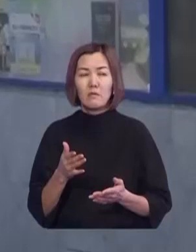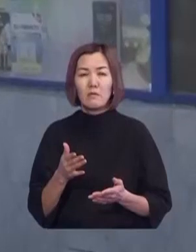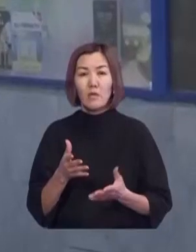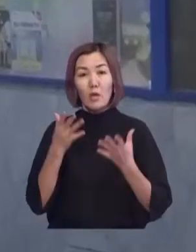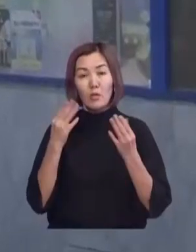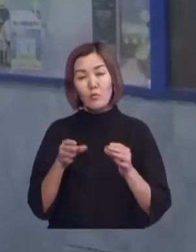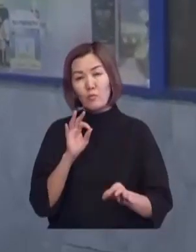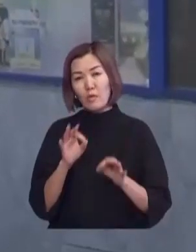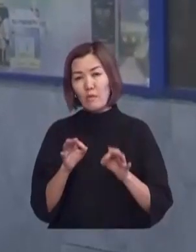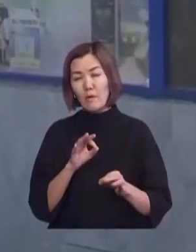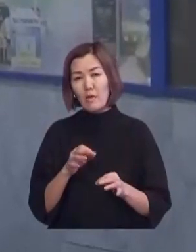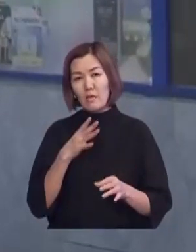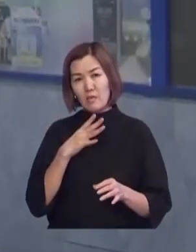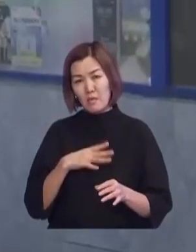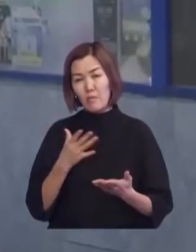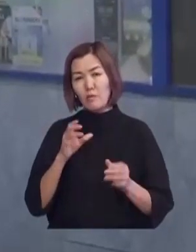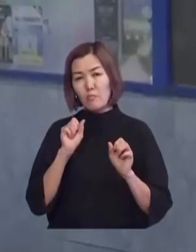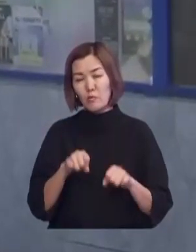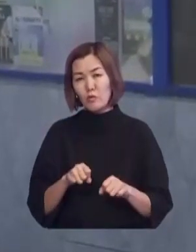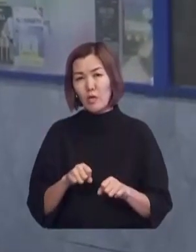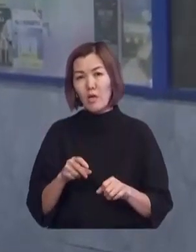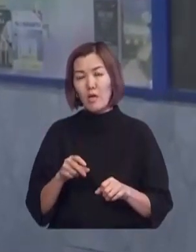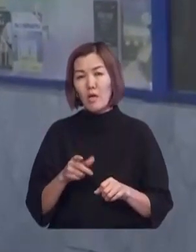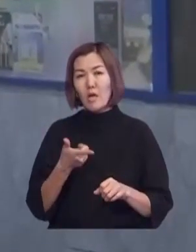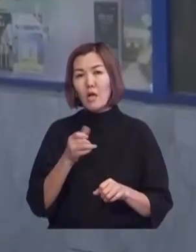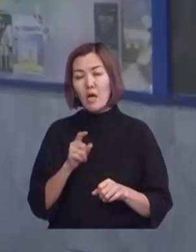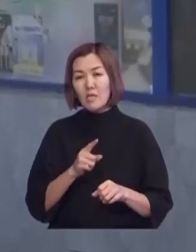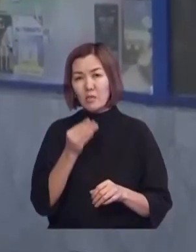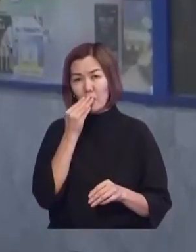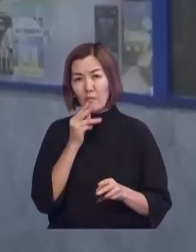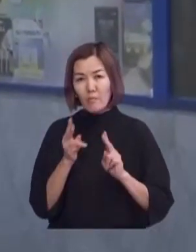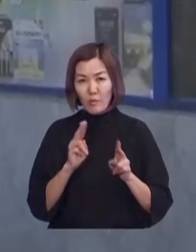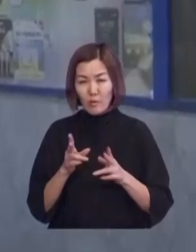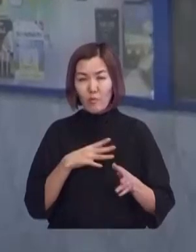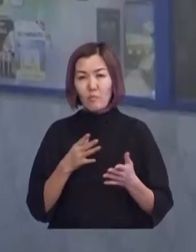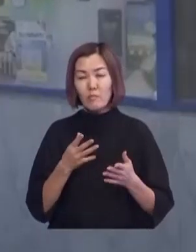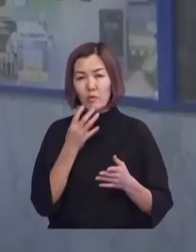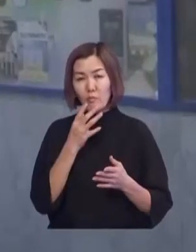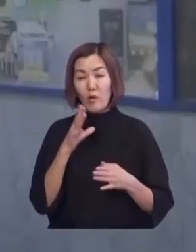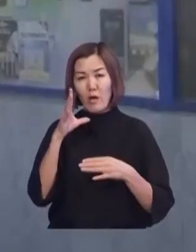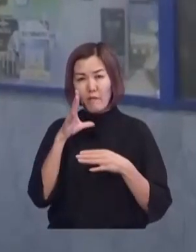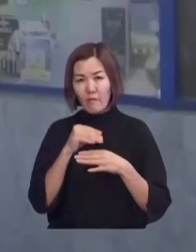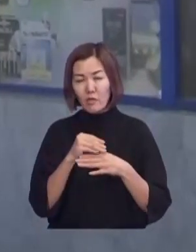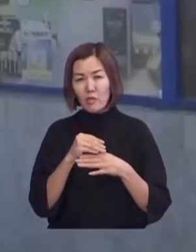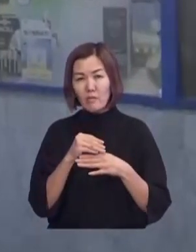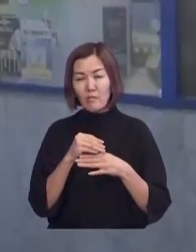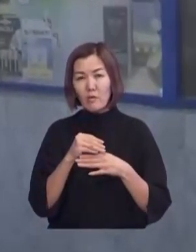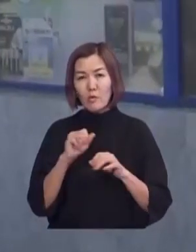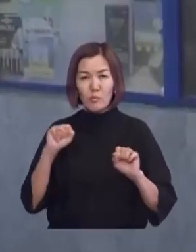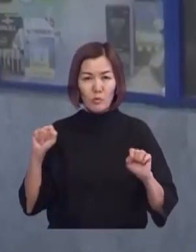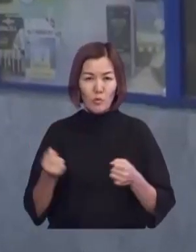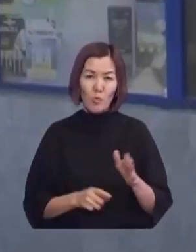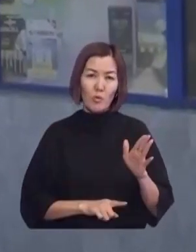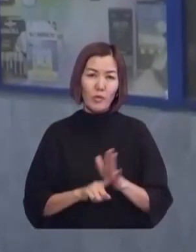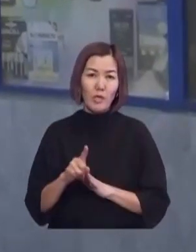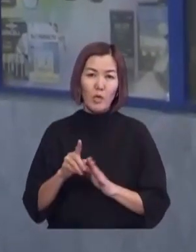хорошо. Еще, ну, более-менее терпимо, потому что газ включенный, что-то готовим. А к вечеру, когда солнышко зайдет, уже холодно.